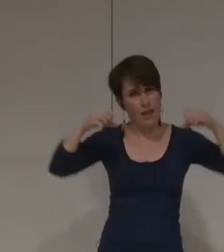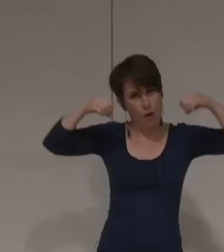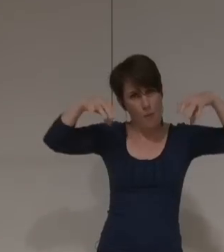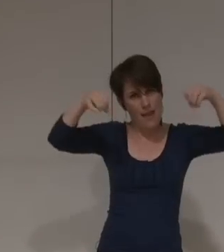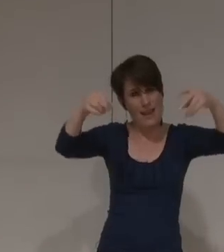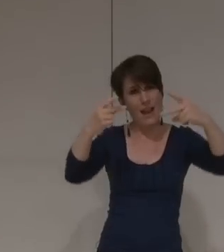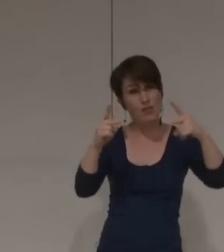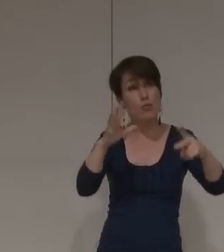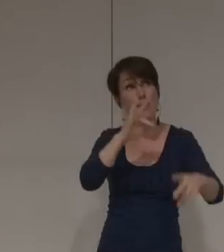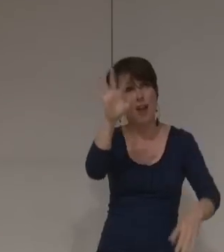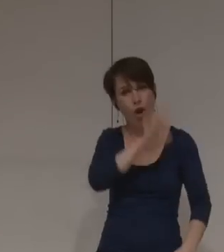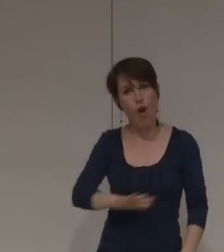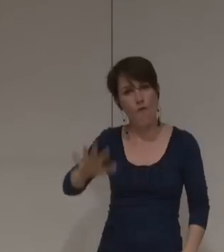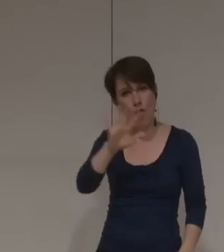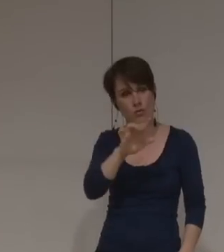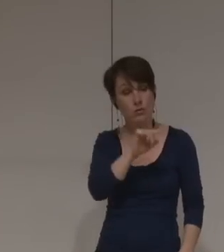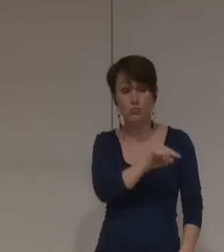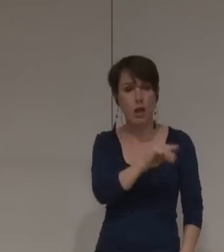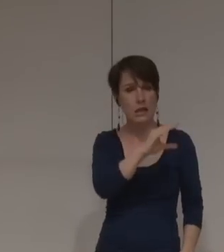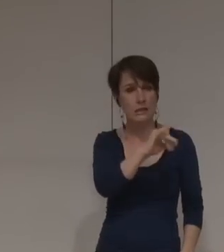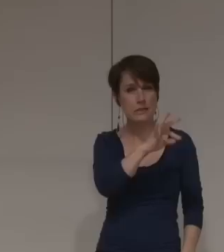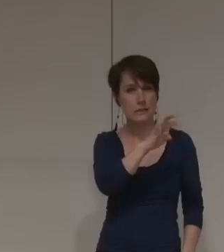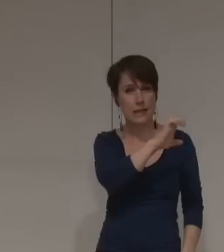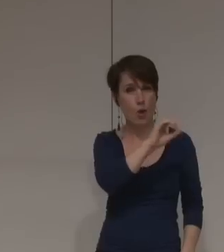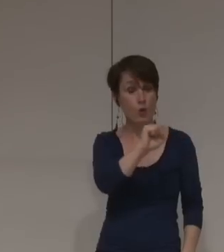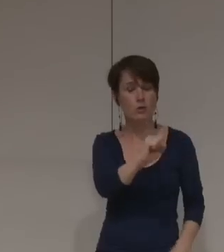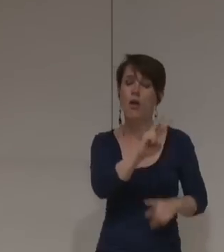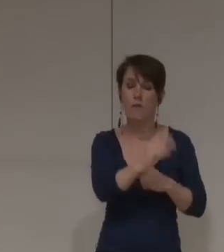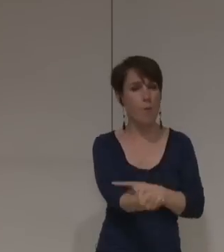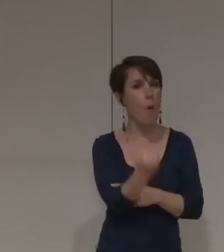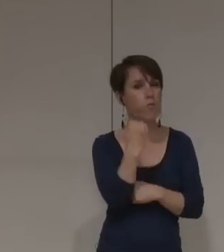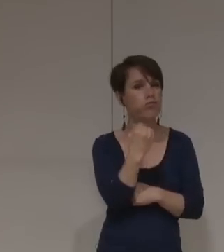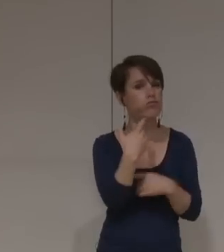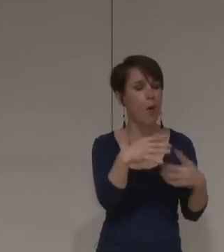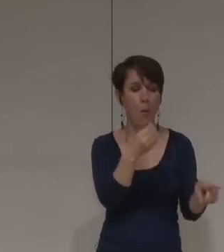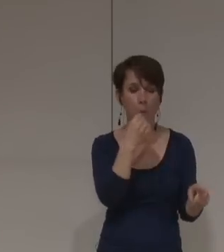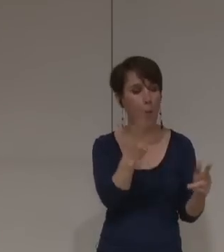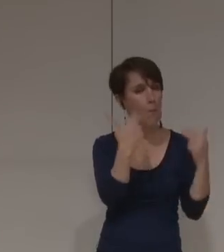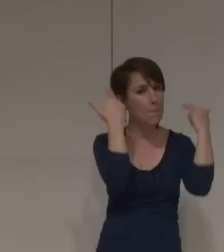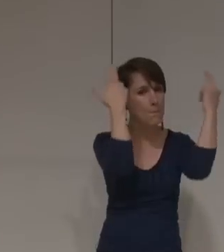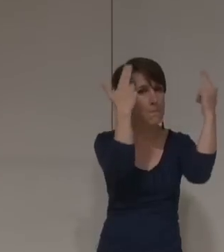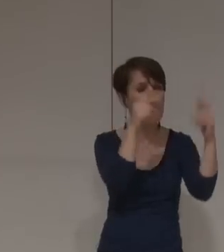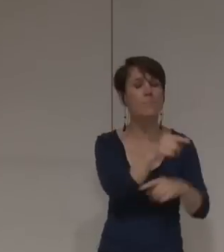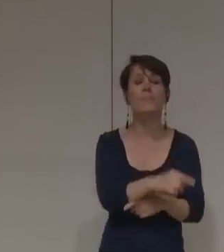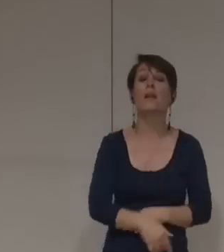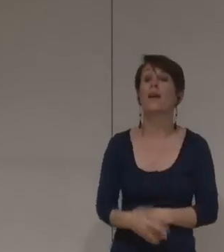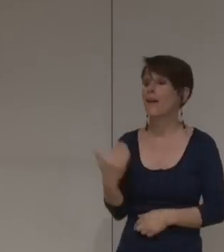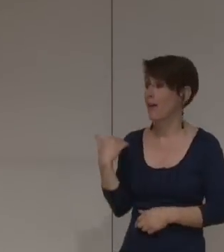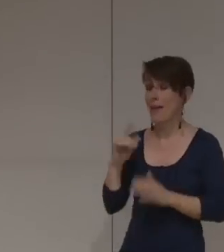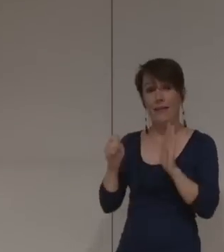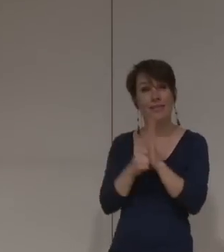France dans le groupement citeos en octobre dernier les salariés de GEG sont